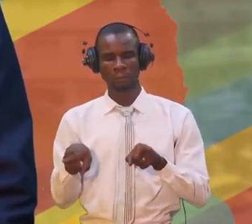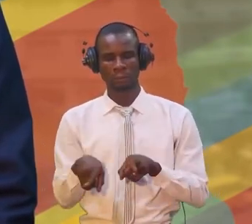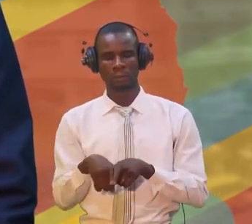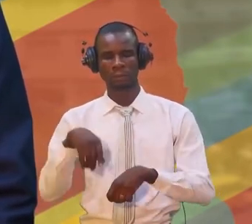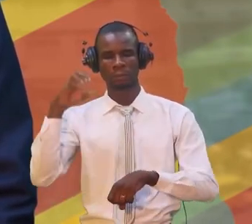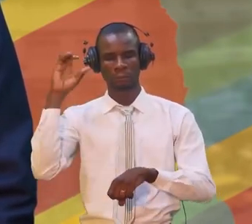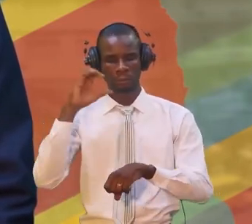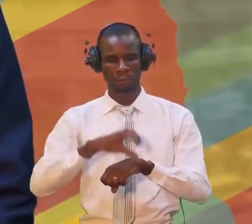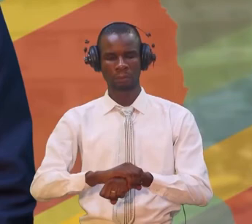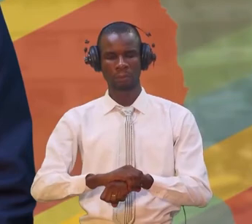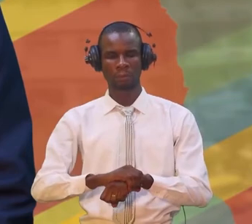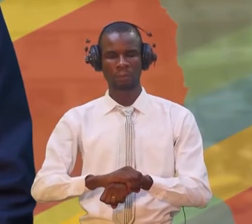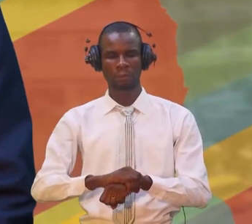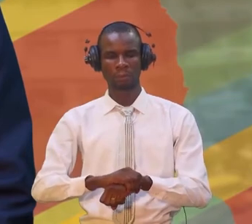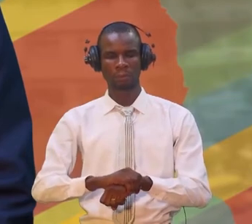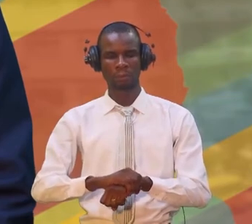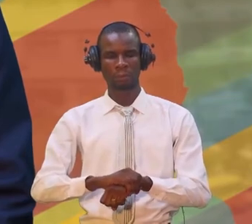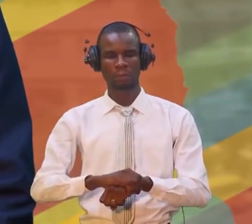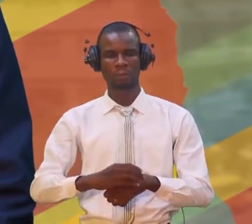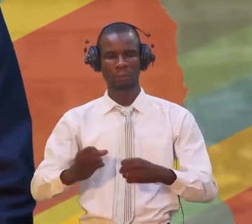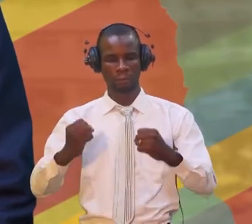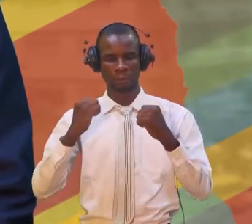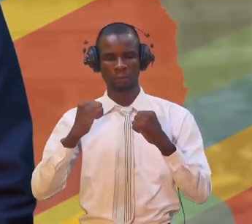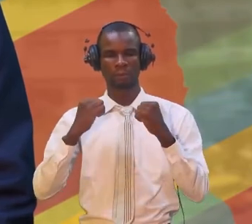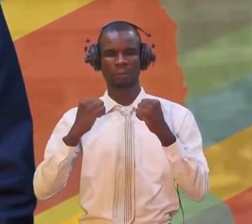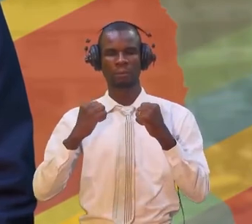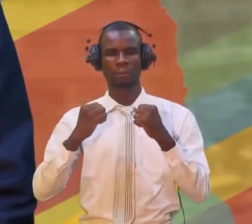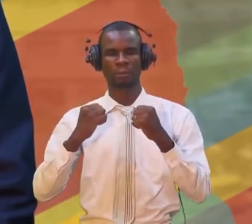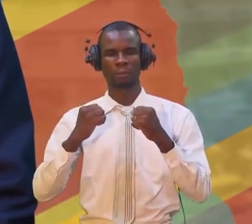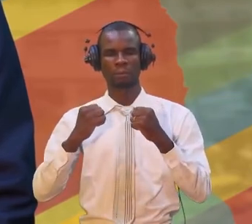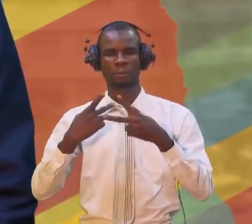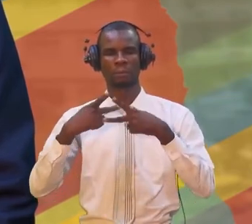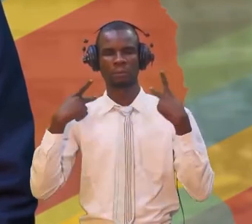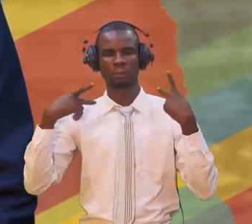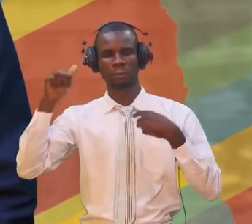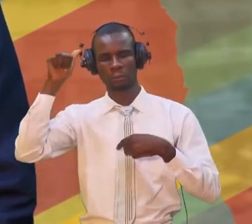uweze kutumia pia kwa nguvu mtumishi wako